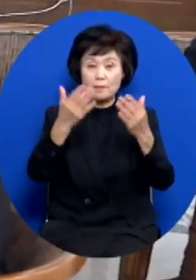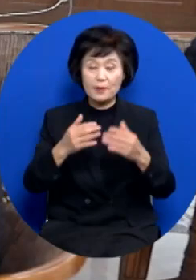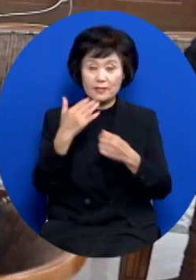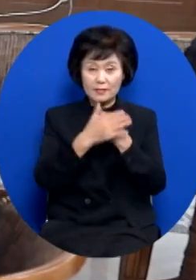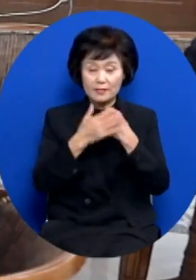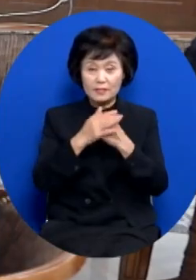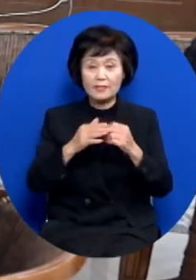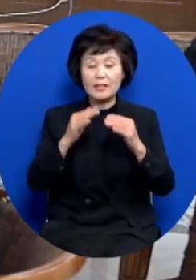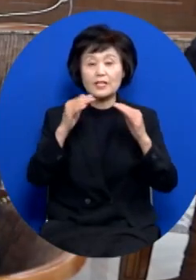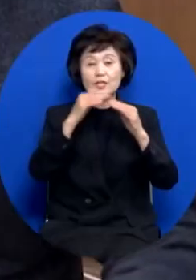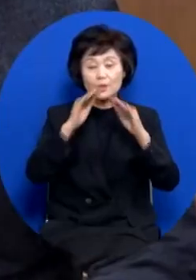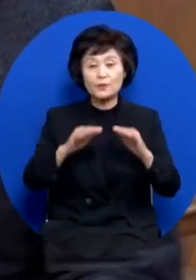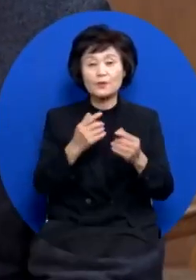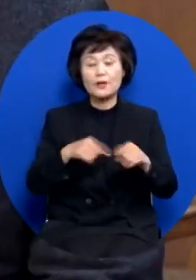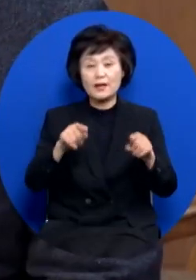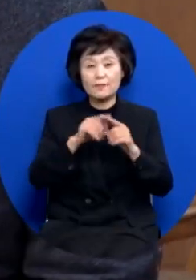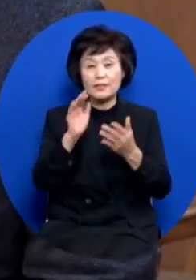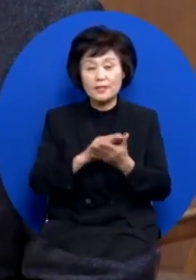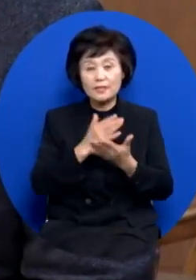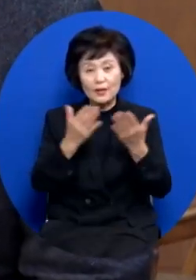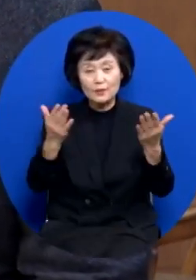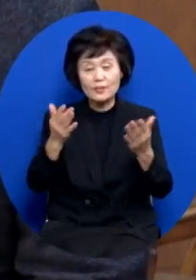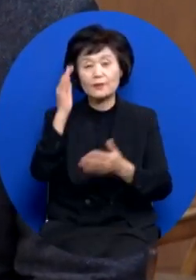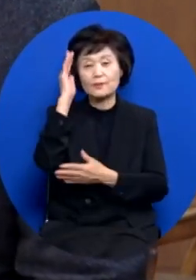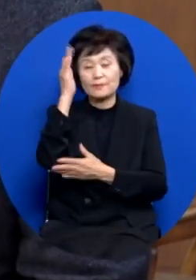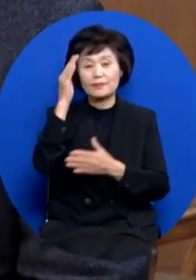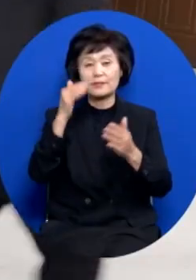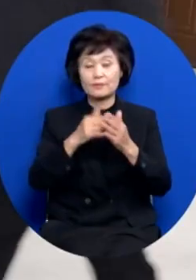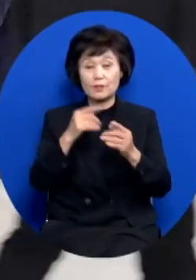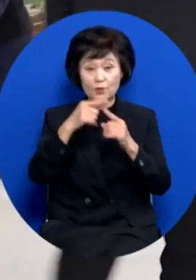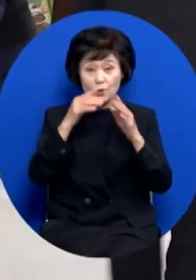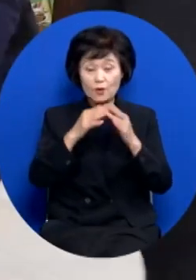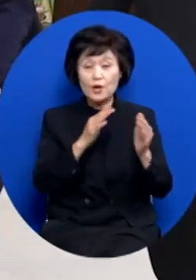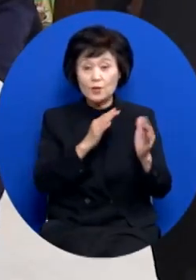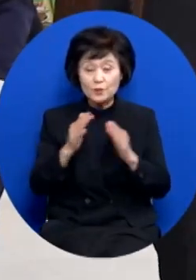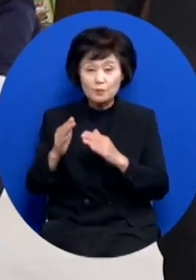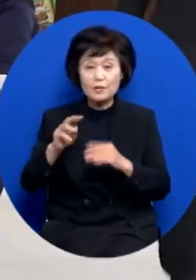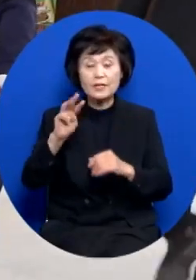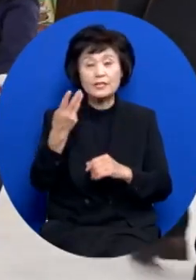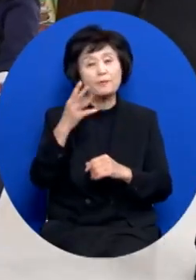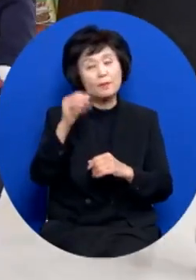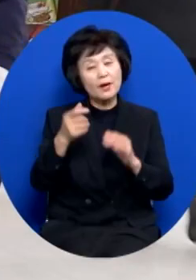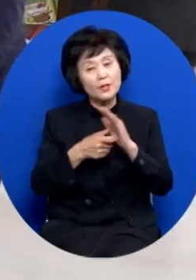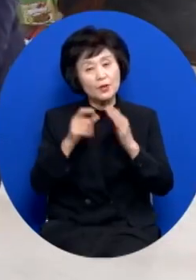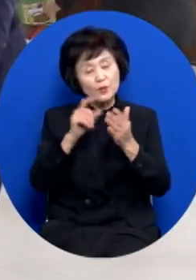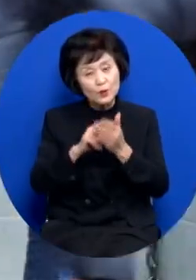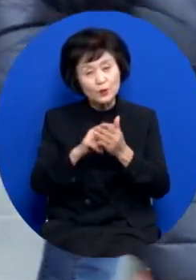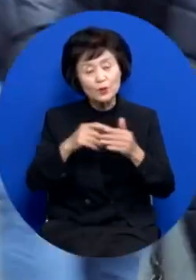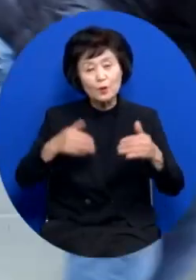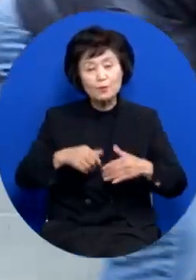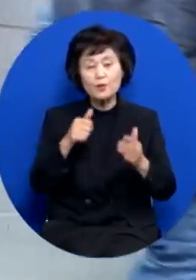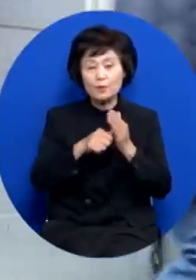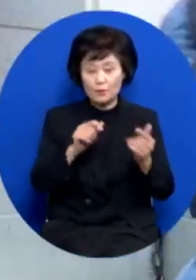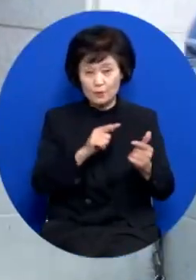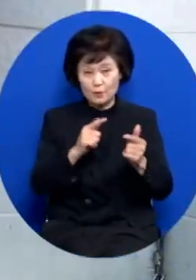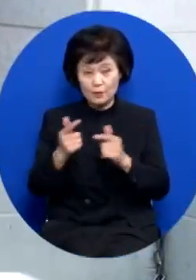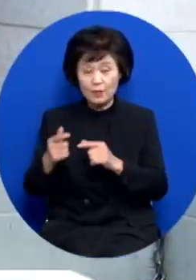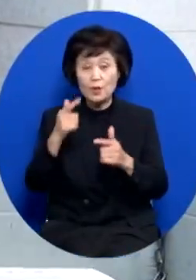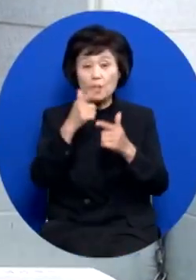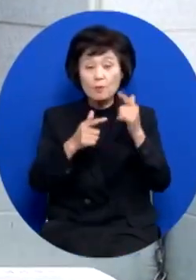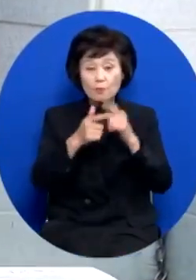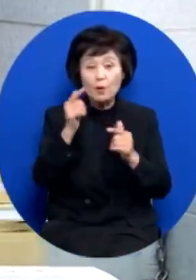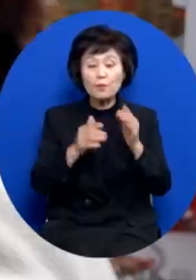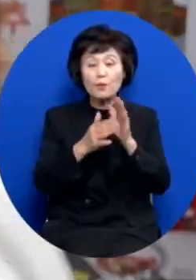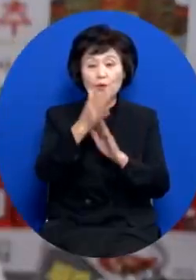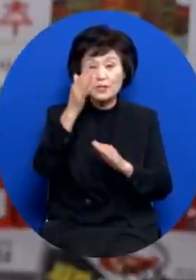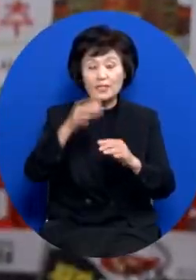모였다며 취지를 설명했습니다 교회가 준비한 300만원 상당의 생필품은 취약계층 아동을 지원하는 목포시